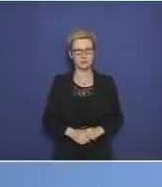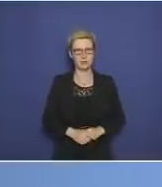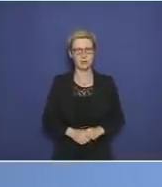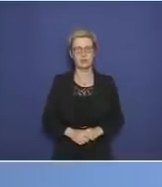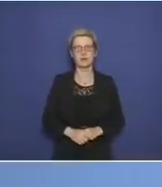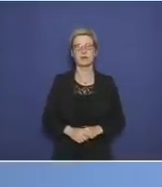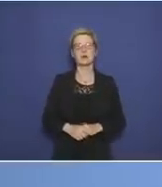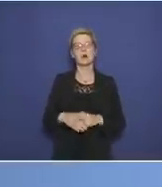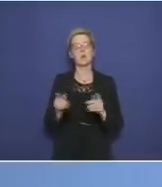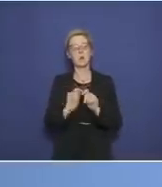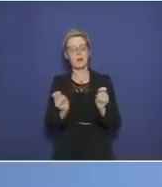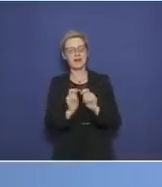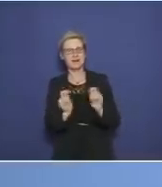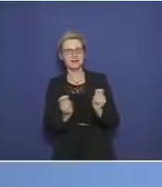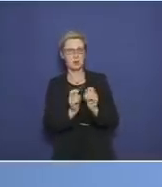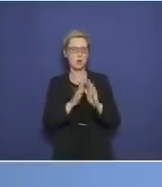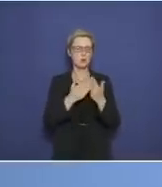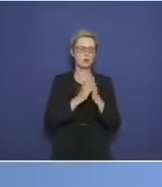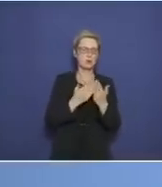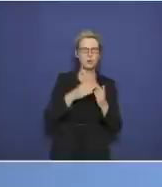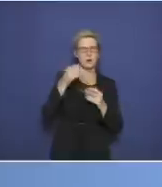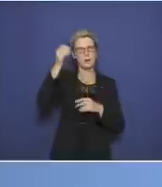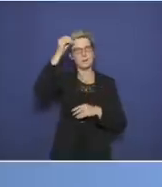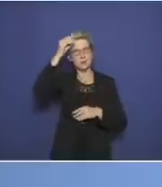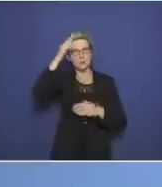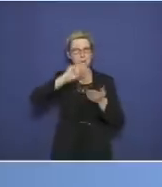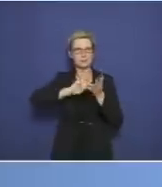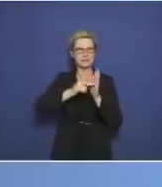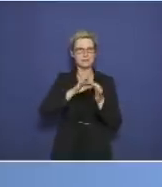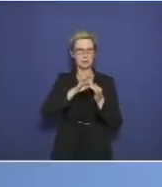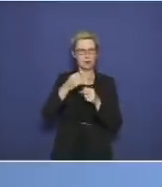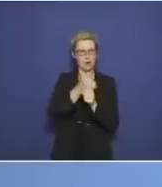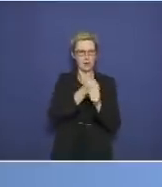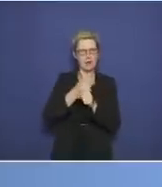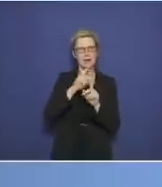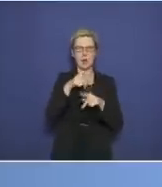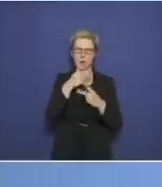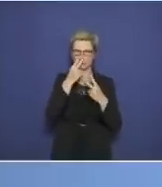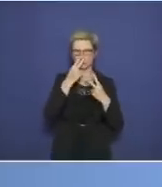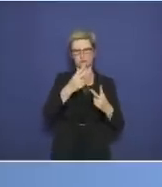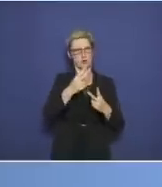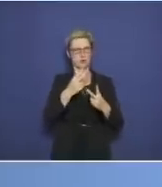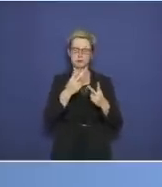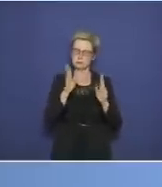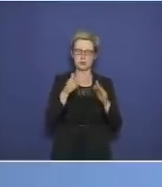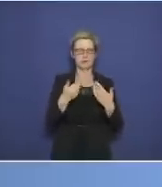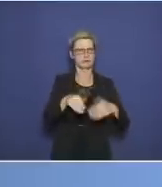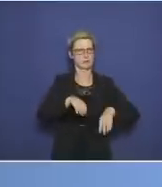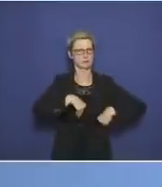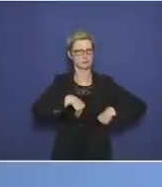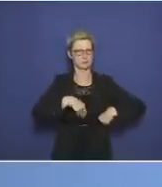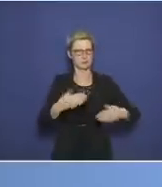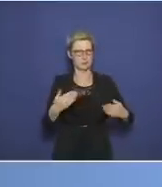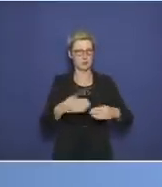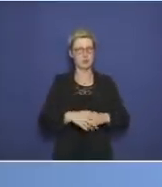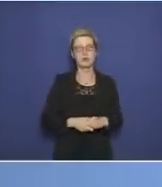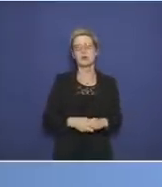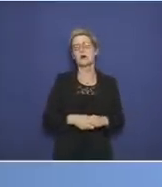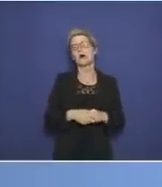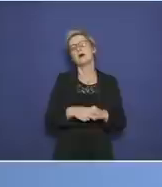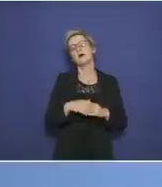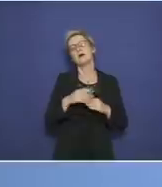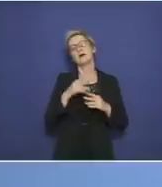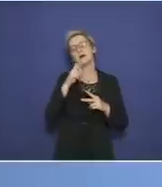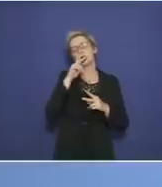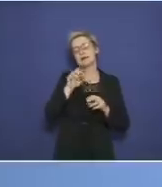von Publikationen und die politische Bildungsarbeit maßgeblich. Dabei muss man berücksichtigen, dass es nicht nur auf die Intention